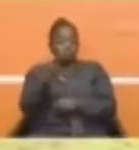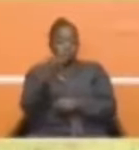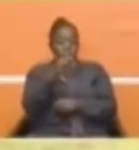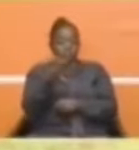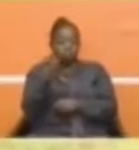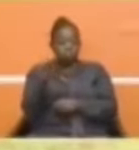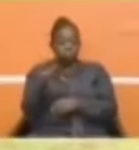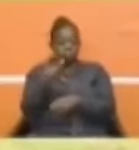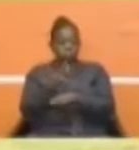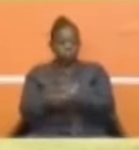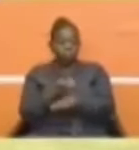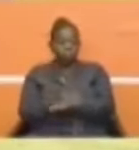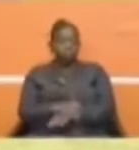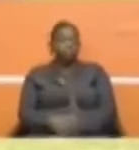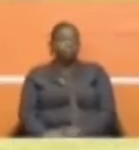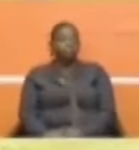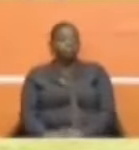emukono.